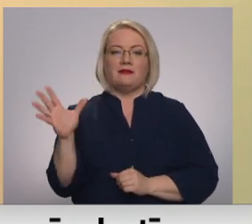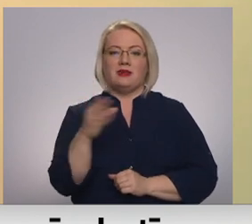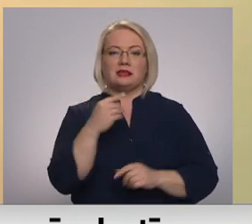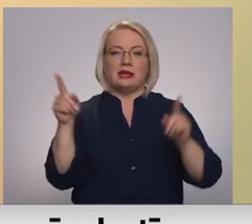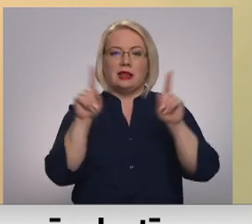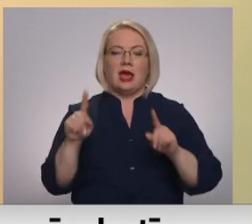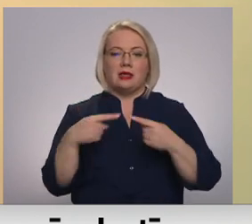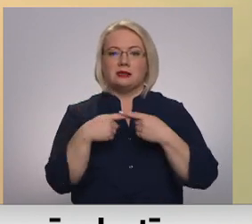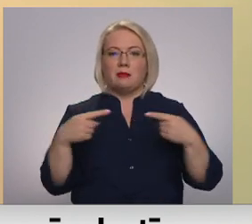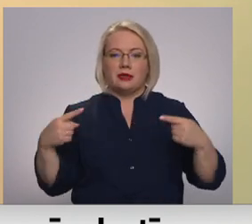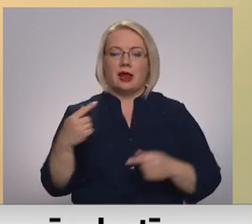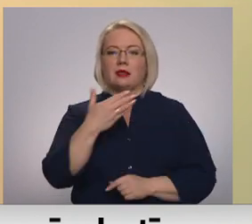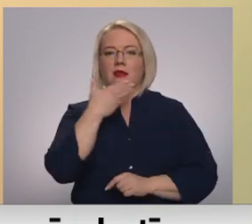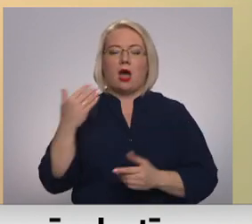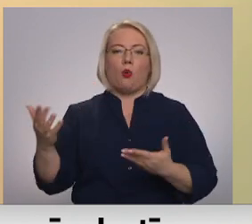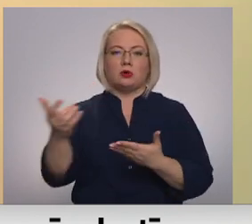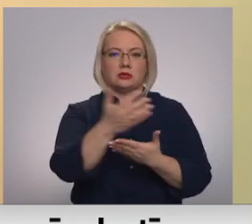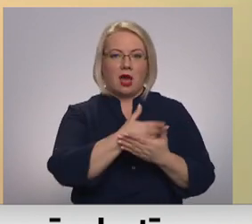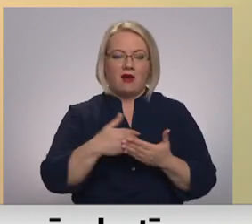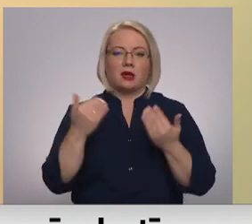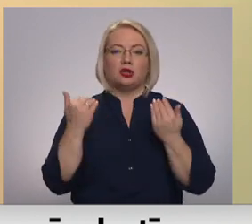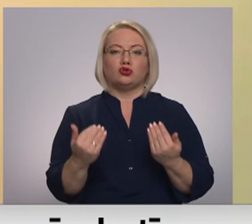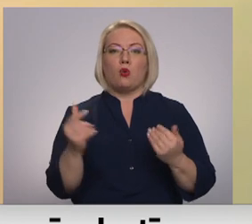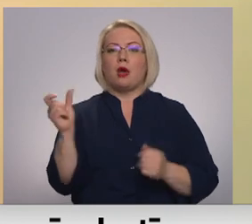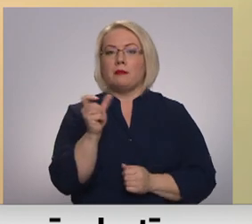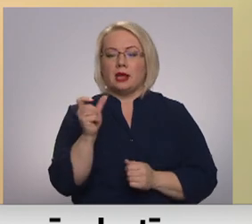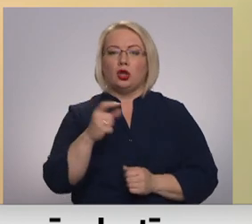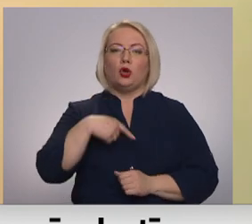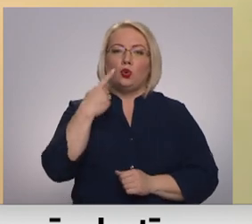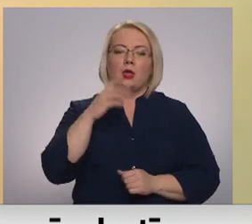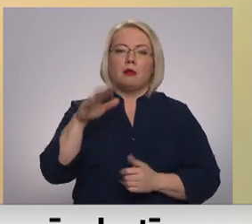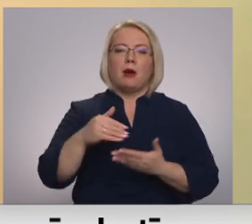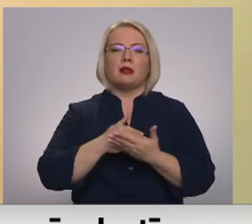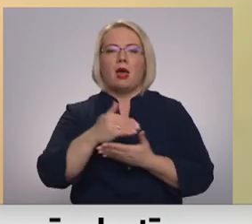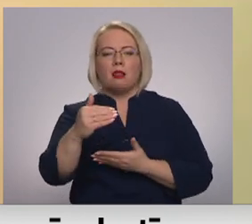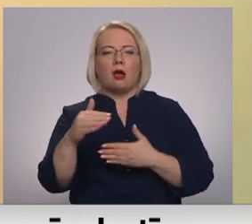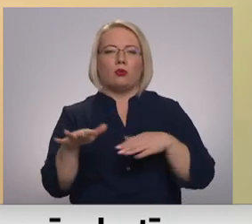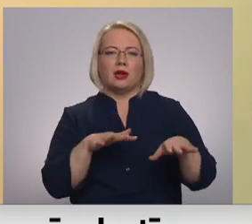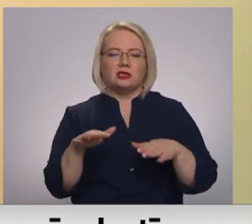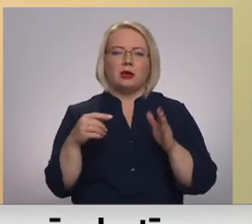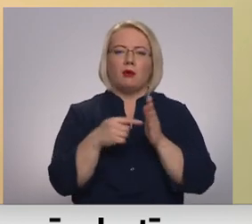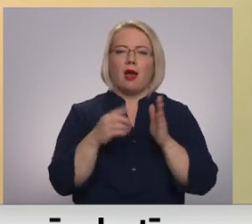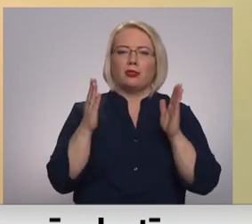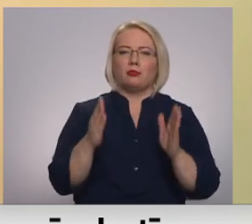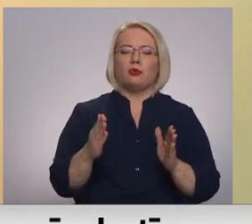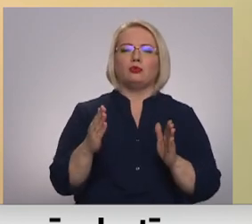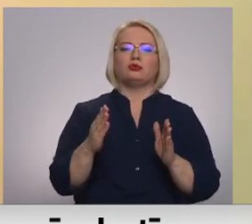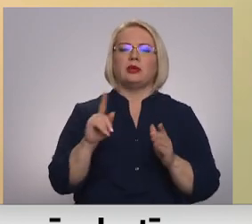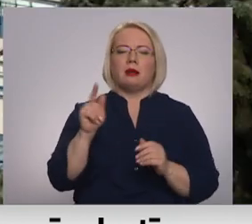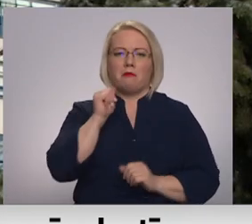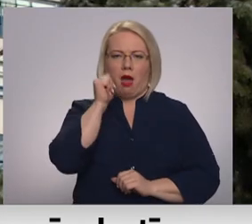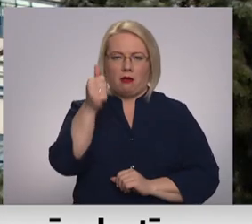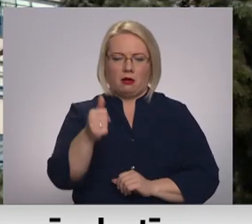materiāli nav savākti, tad šobrīd runāt par tālākiem soļiem, kādi varētu sekot, ir